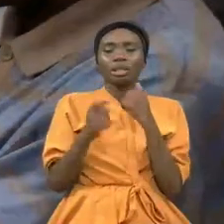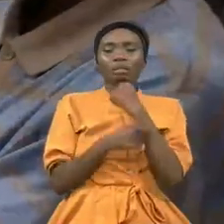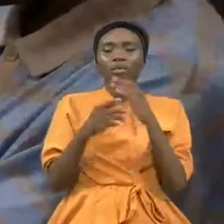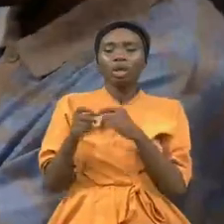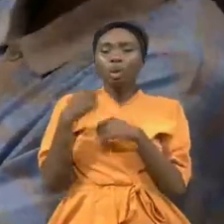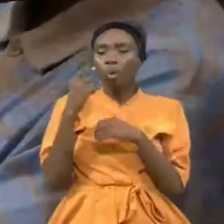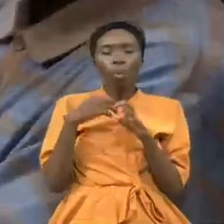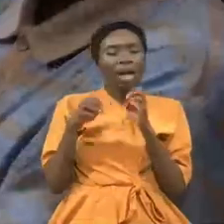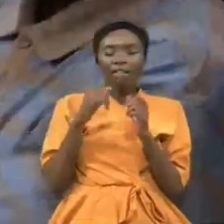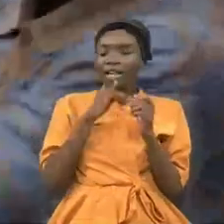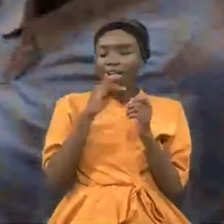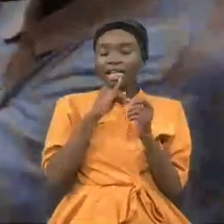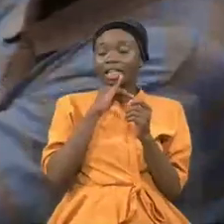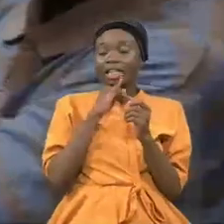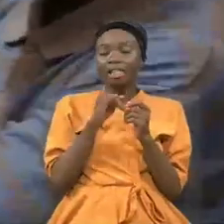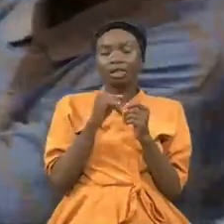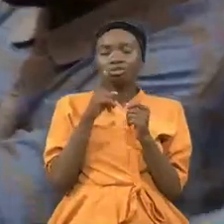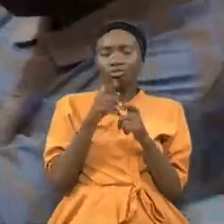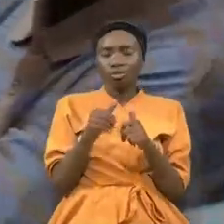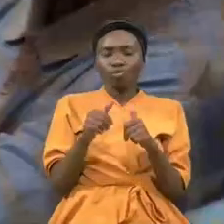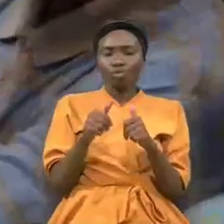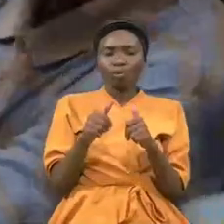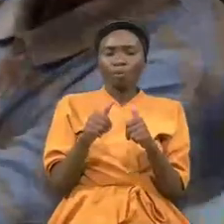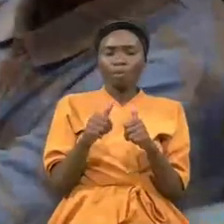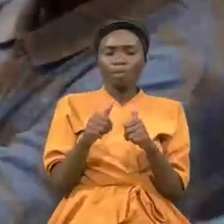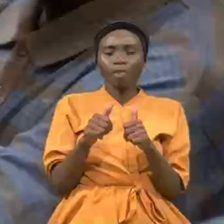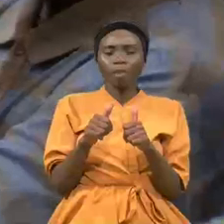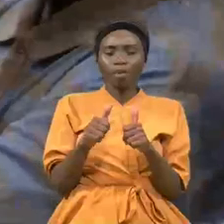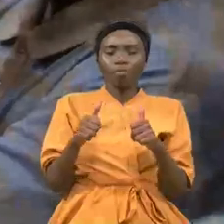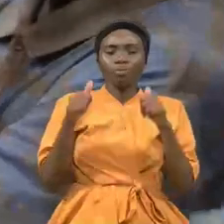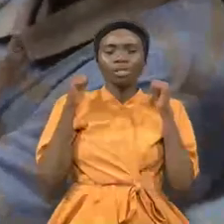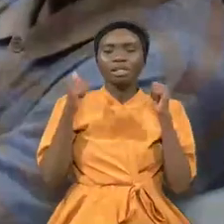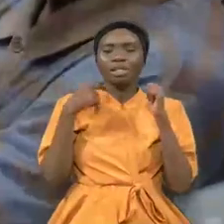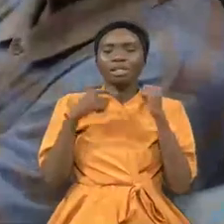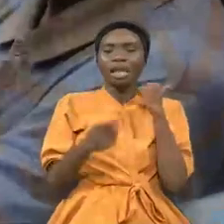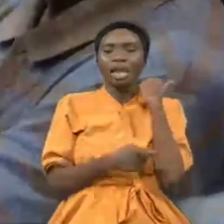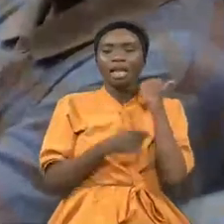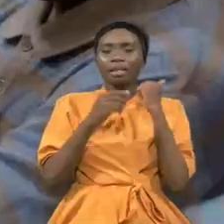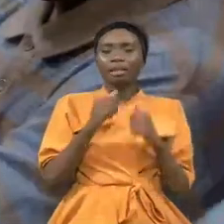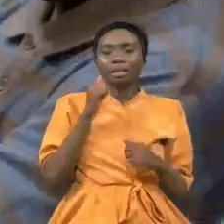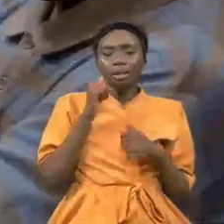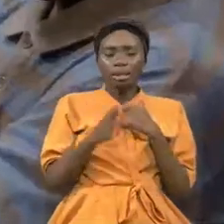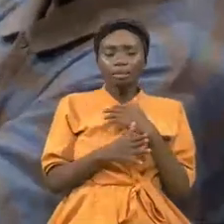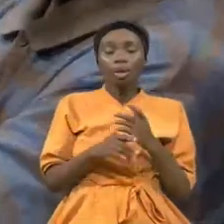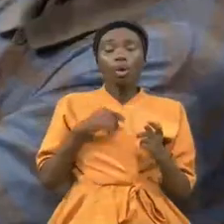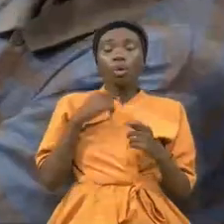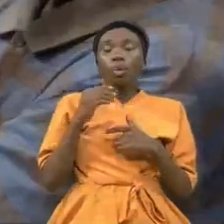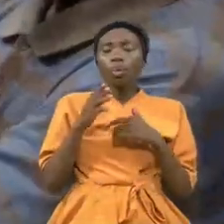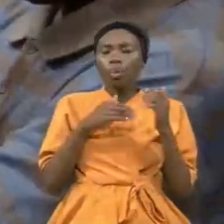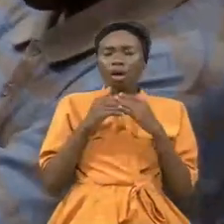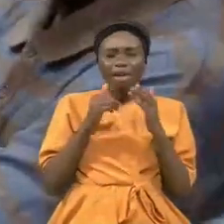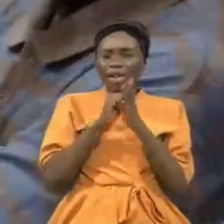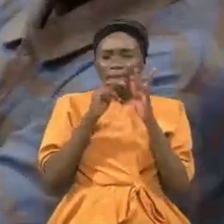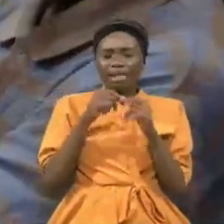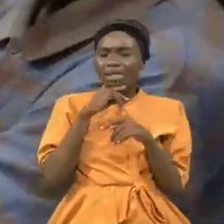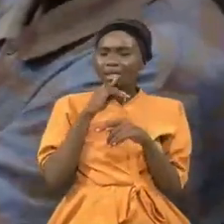que la personne soit. Vous résistez à la tentatrice, qui qu'elle soit. Après